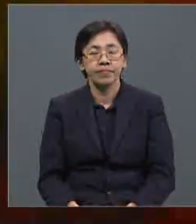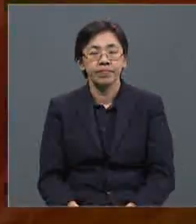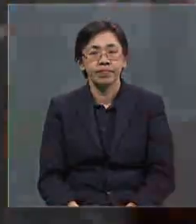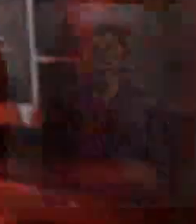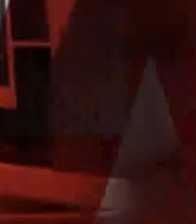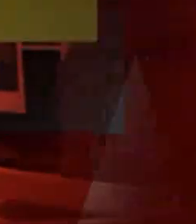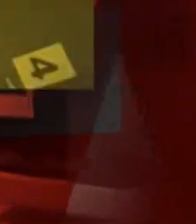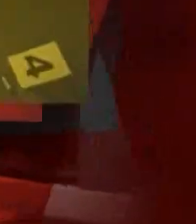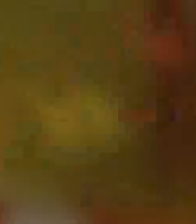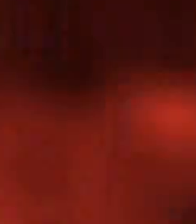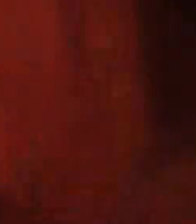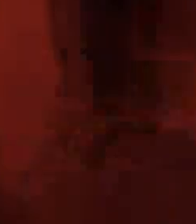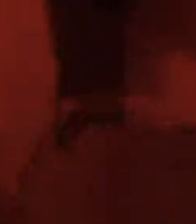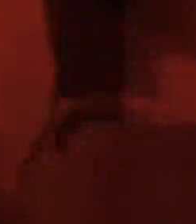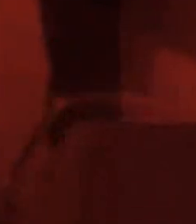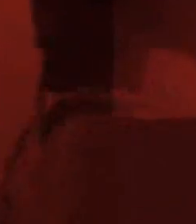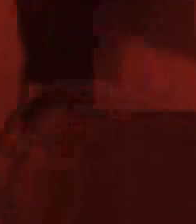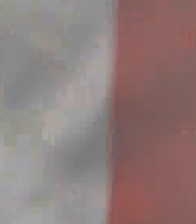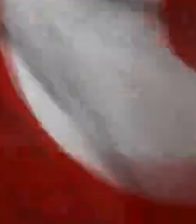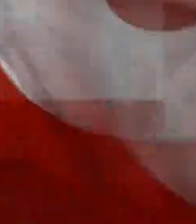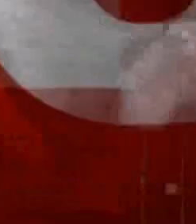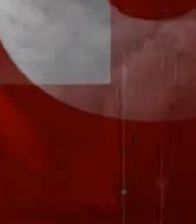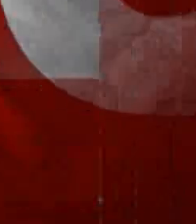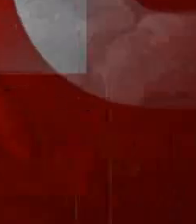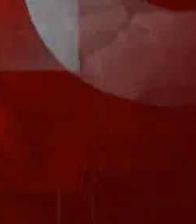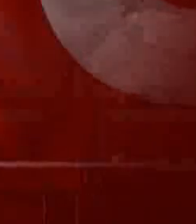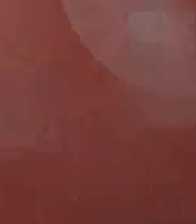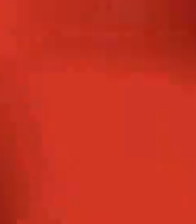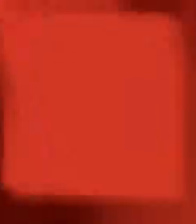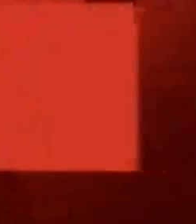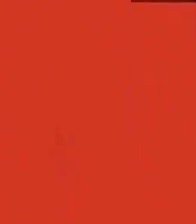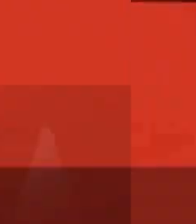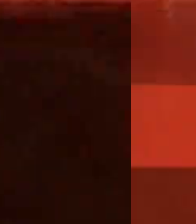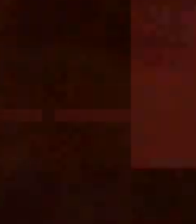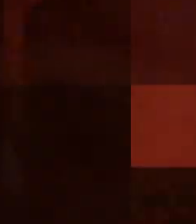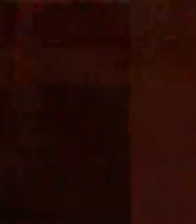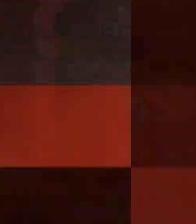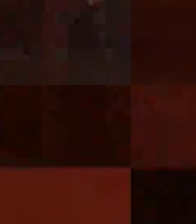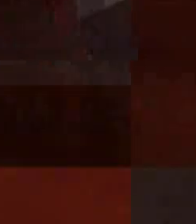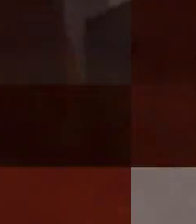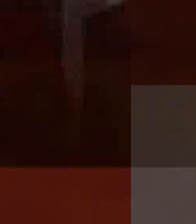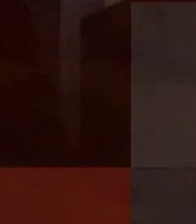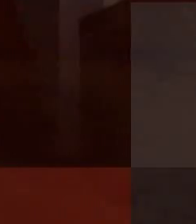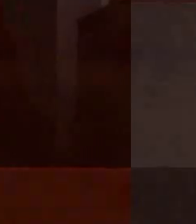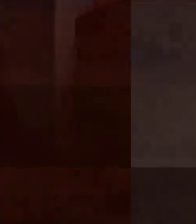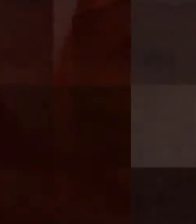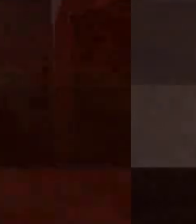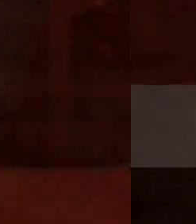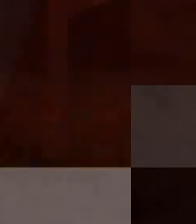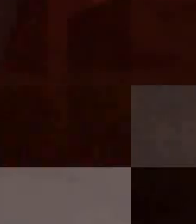จัดการกับผู้ค้ายา โดยต้องระบุและกำหนดกรอบระยะเวลาที่จะสาดตามต้องไม่เกิน90วัน